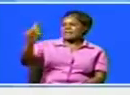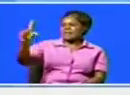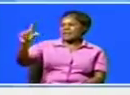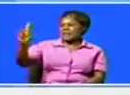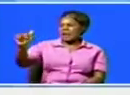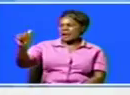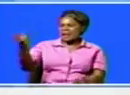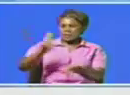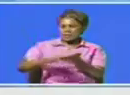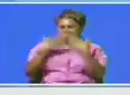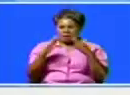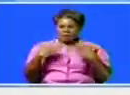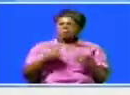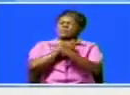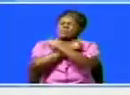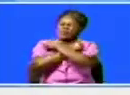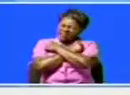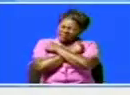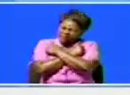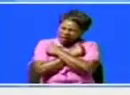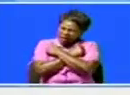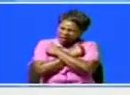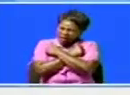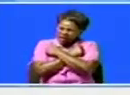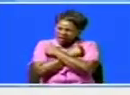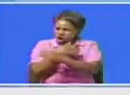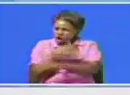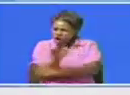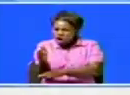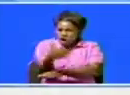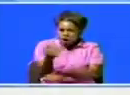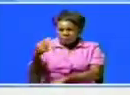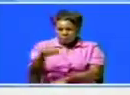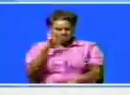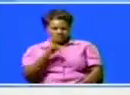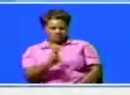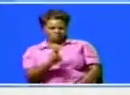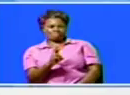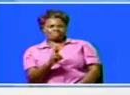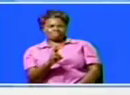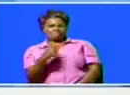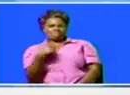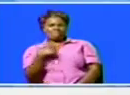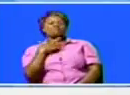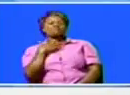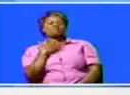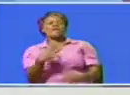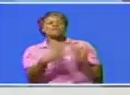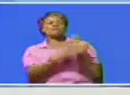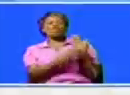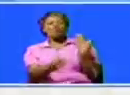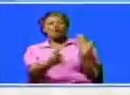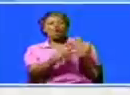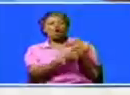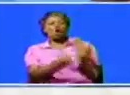kurekodi, watu wakaipenda. Kuna mjanja mwingine mahali akakaa akaona, wacha nifanye video, wacha